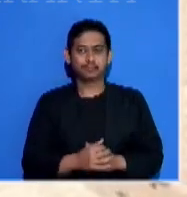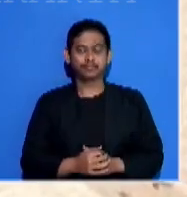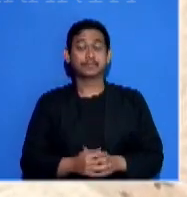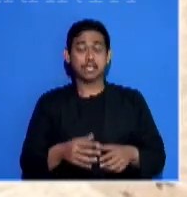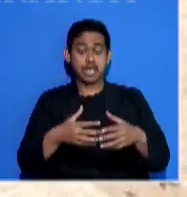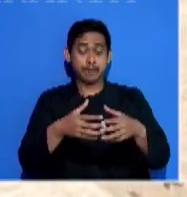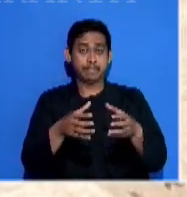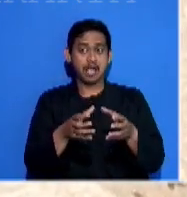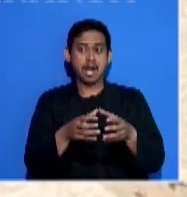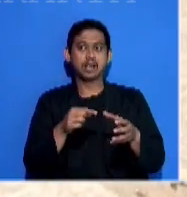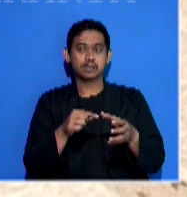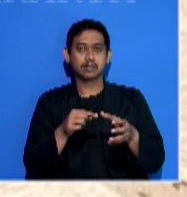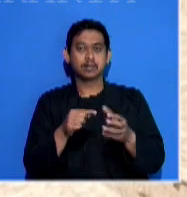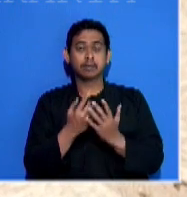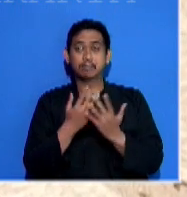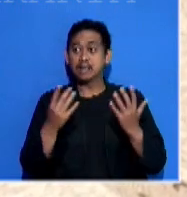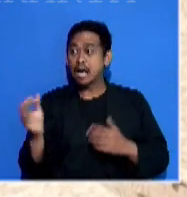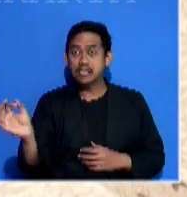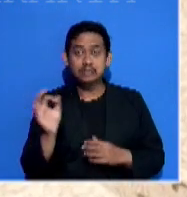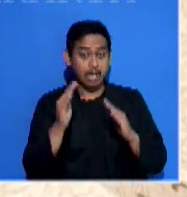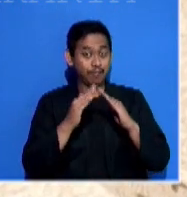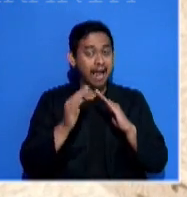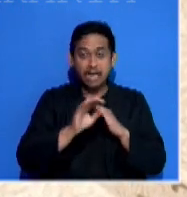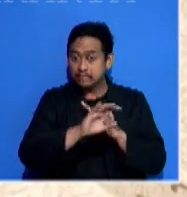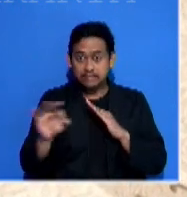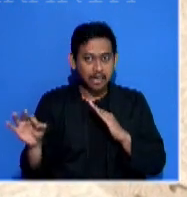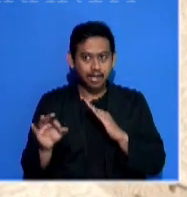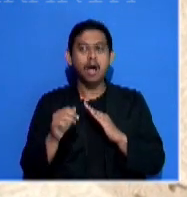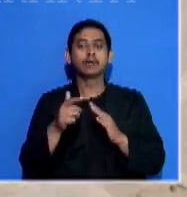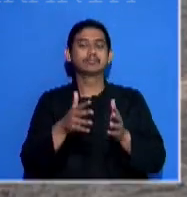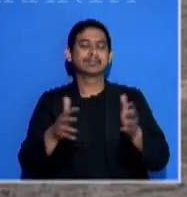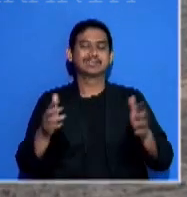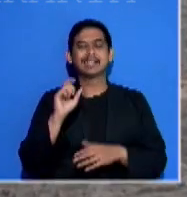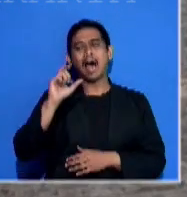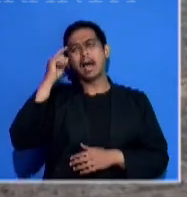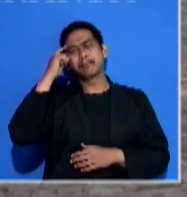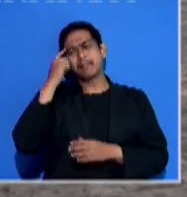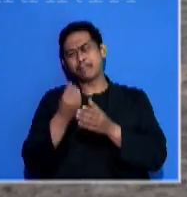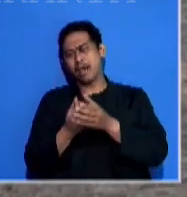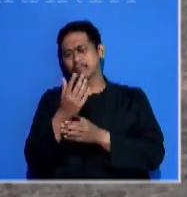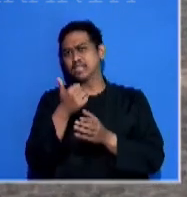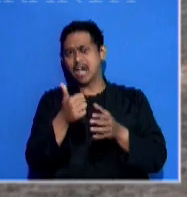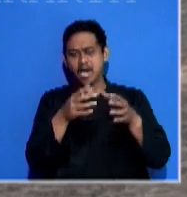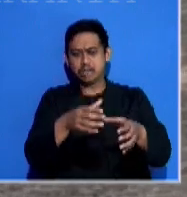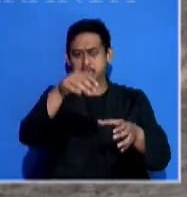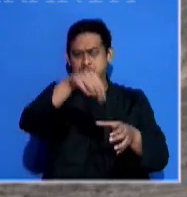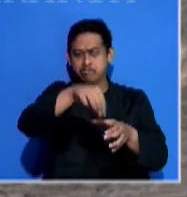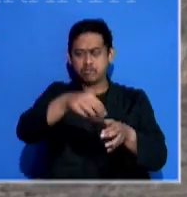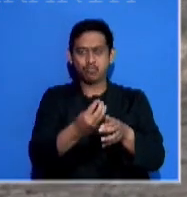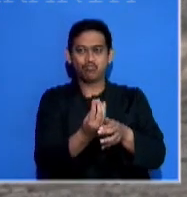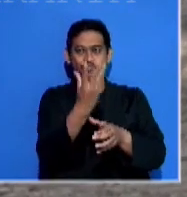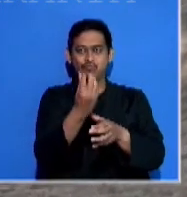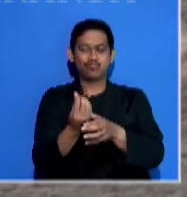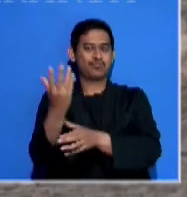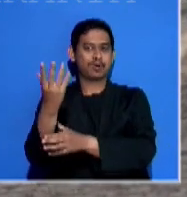warga ingkang boten kagungan pekawisan ingkang omber. Kanthi cara nanem tanaman ing pot wau tentu saged dados cara ngawekani winatesing